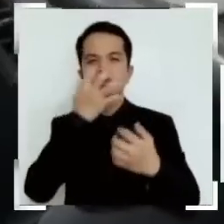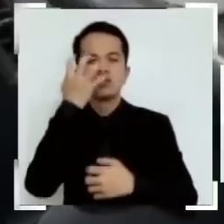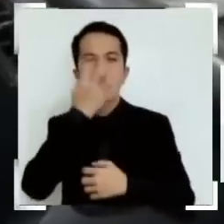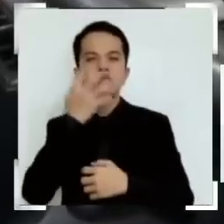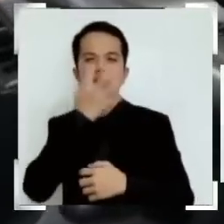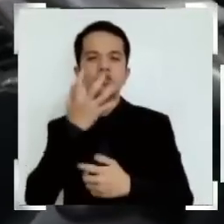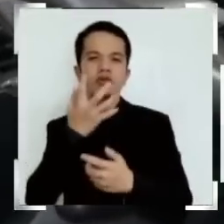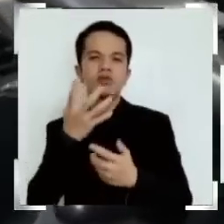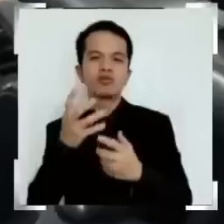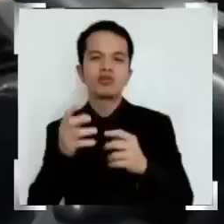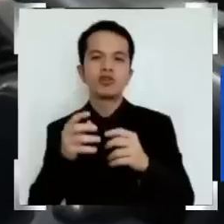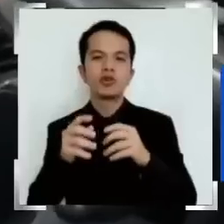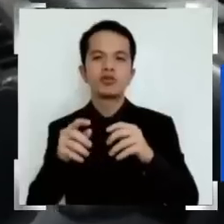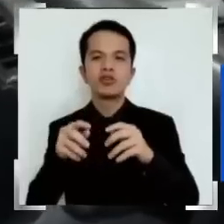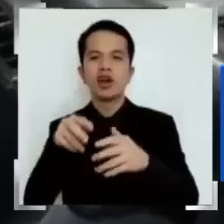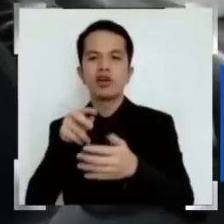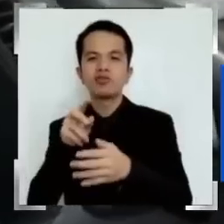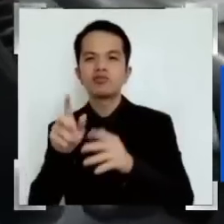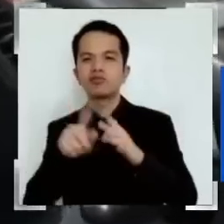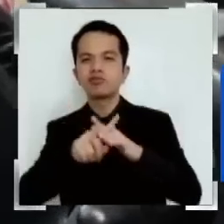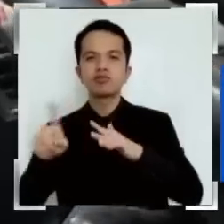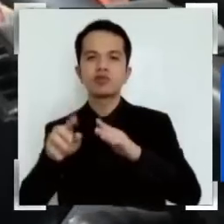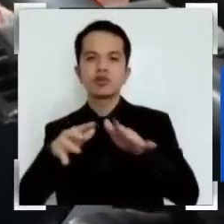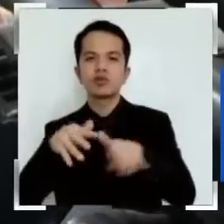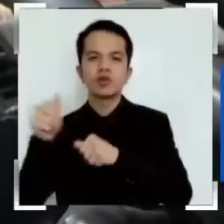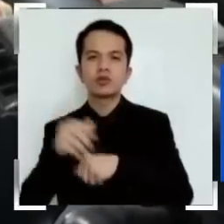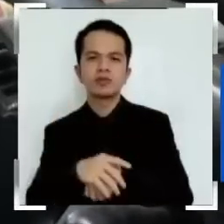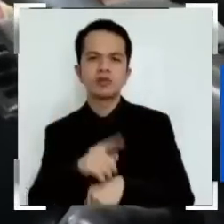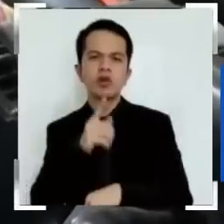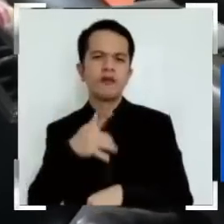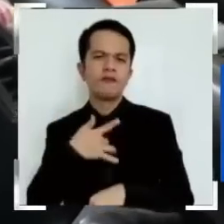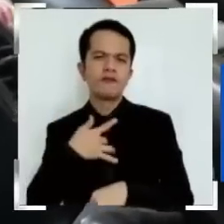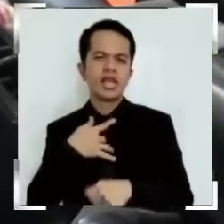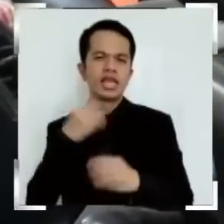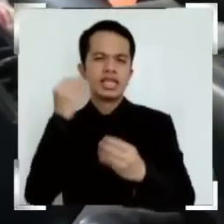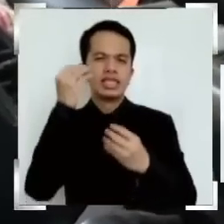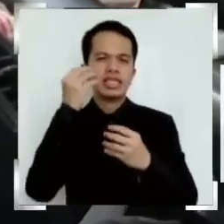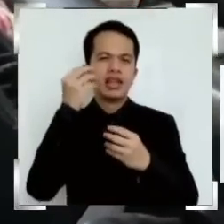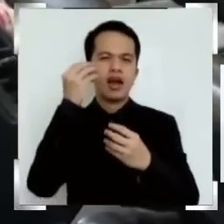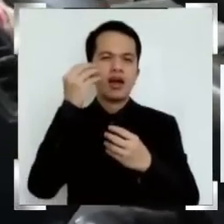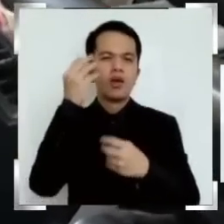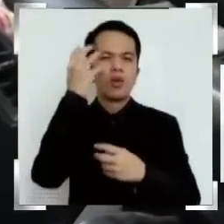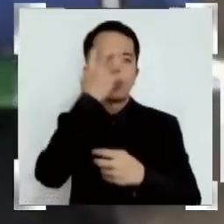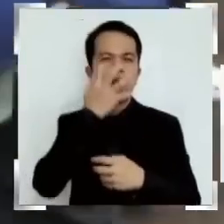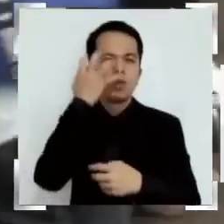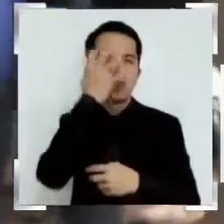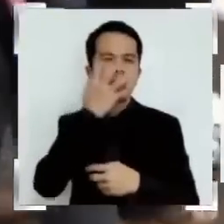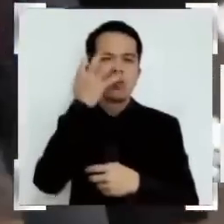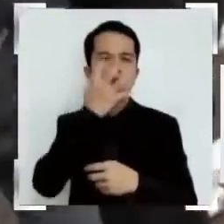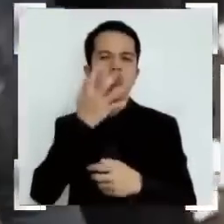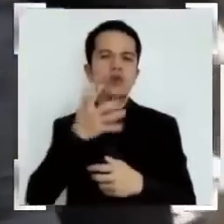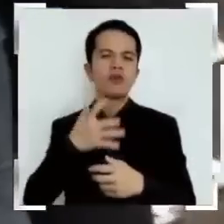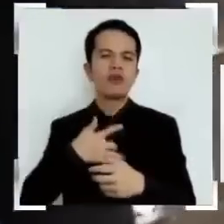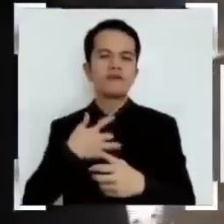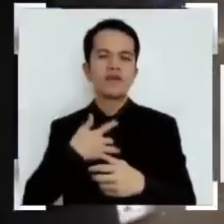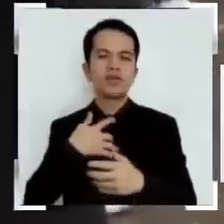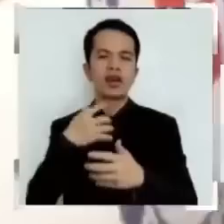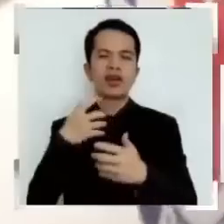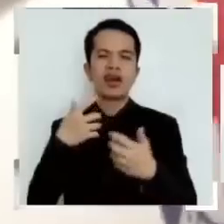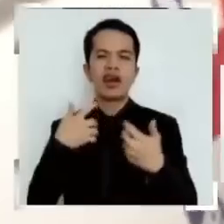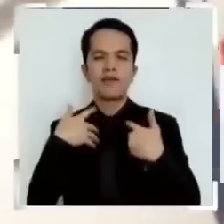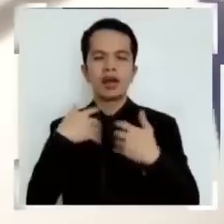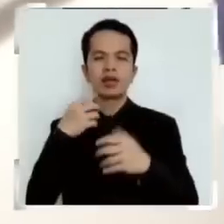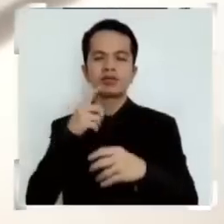pa lang po, naramdaman ko na po talaga yung pagkahilo. Yung nakatayo na po ako dyan, bigla na lang po nag-blackout. Ang isa pang